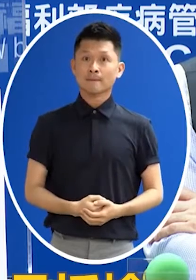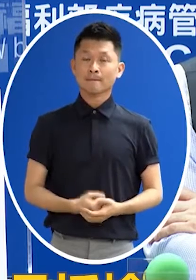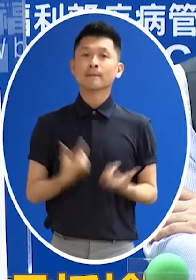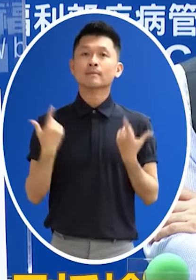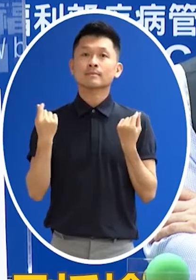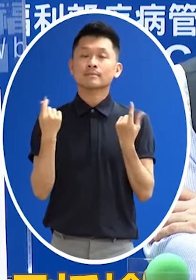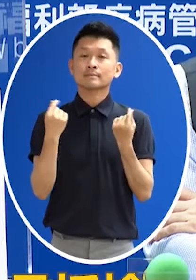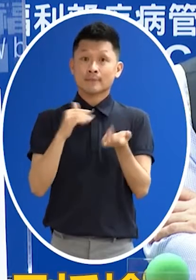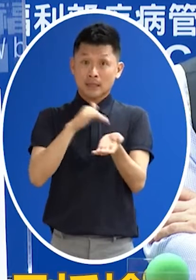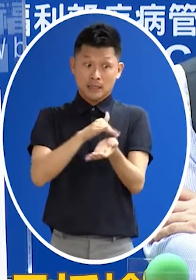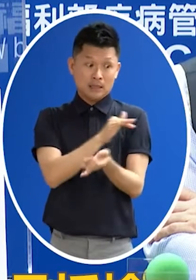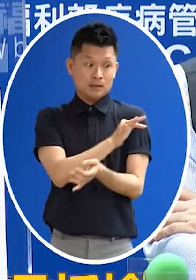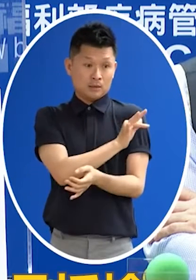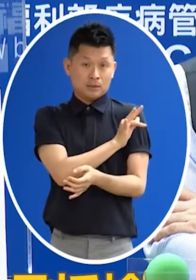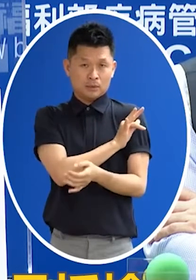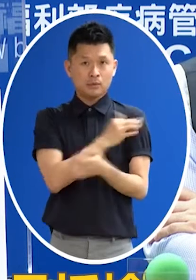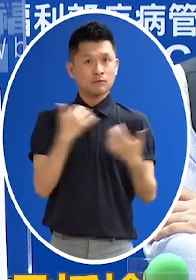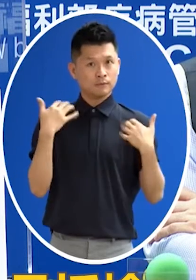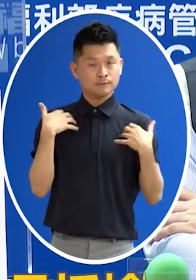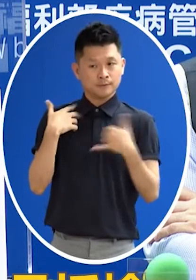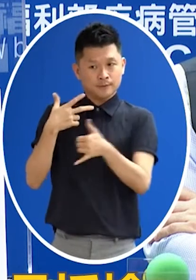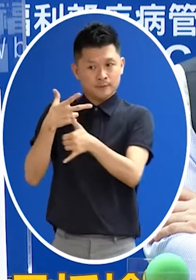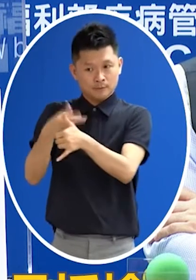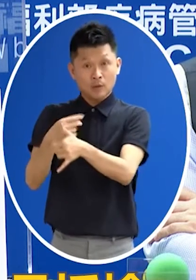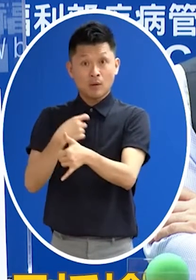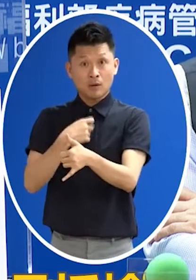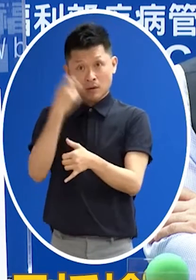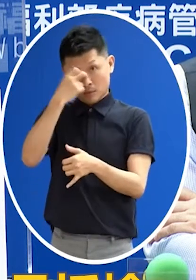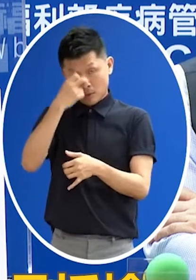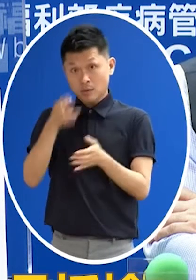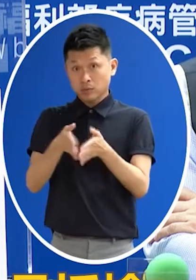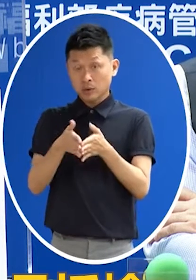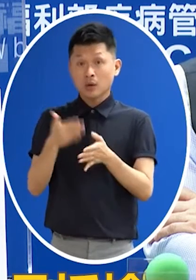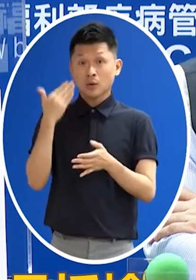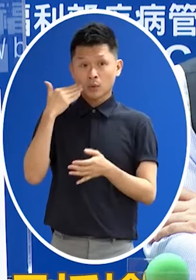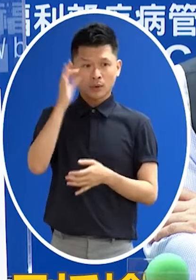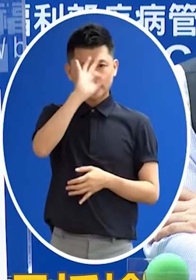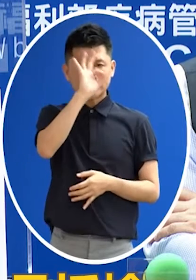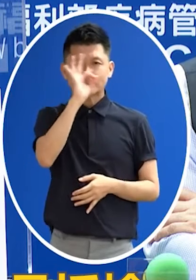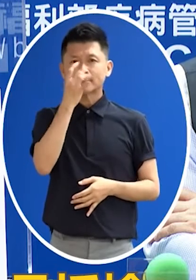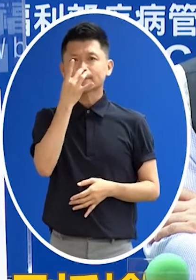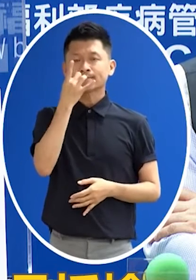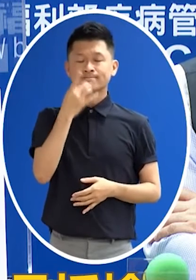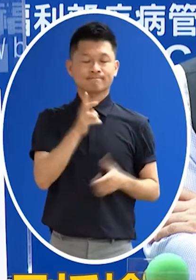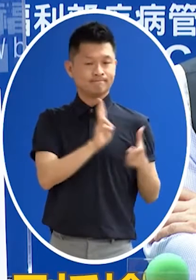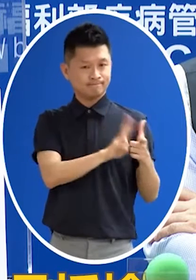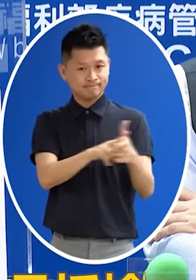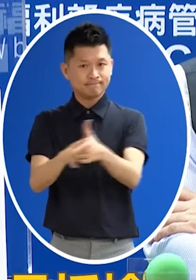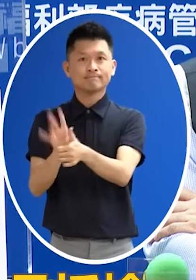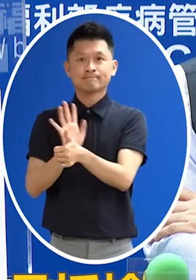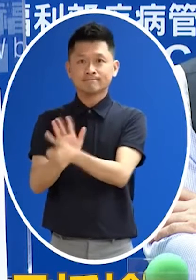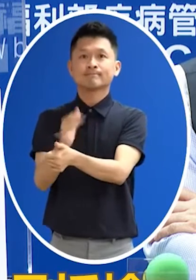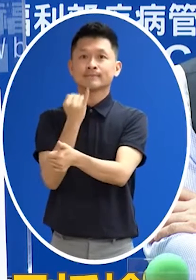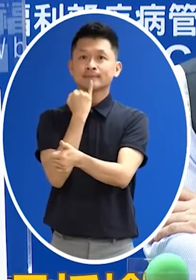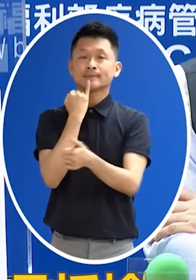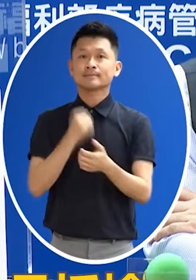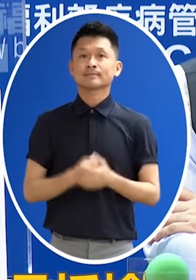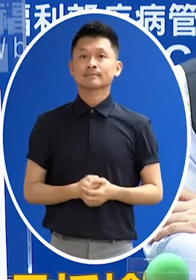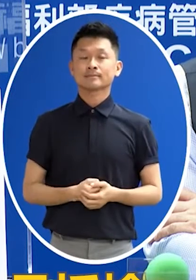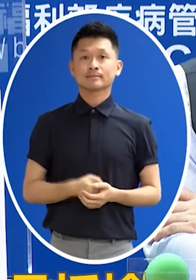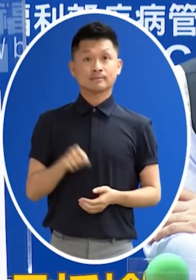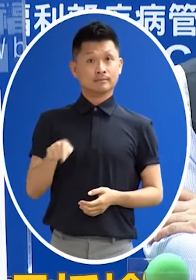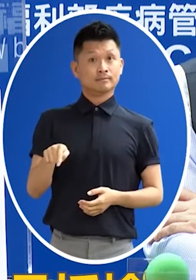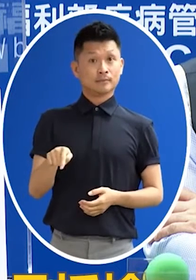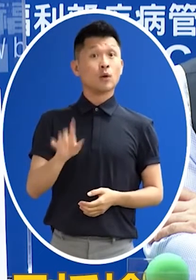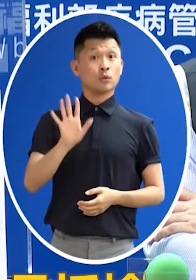医师人员来执行。那如果他没有办法找到医疗机构，我们也愿意来媒合，好，这个来做，哈，这个是应